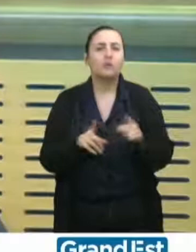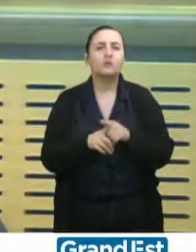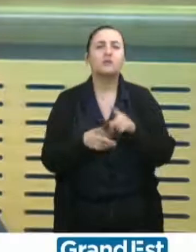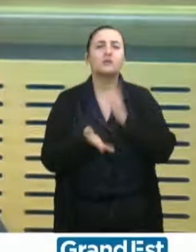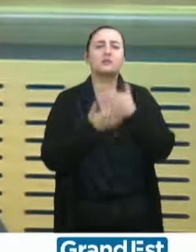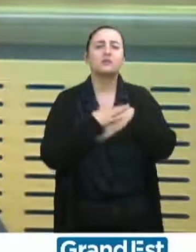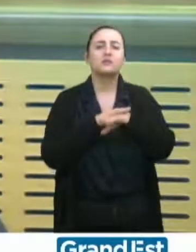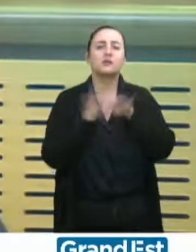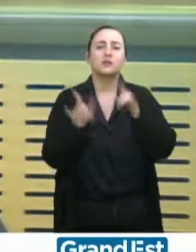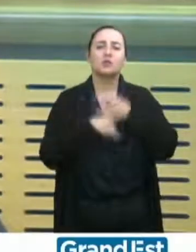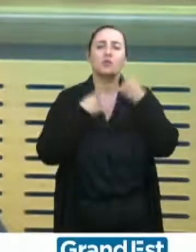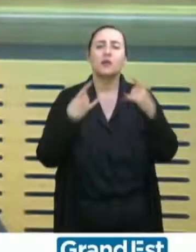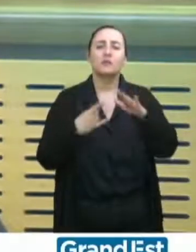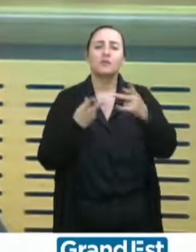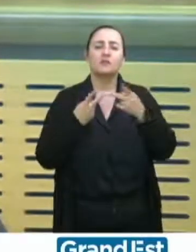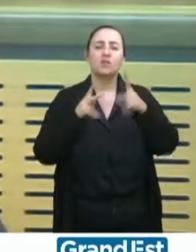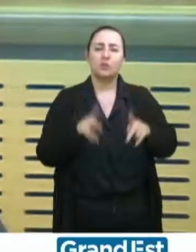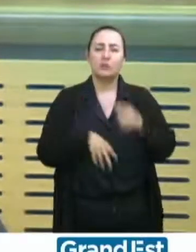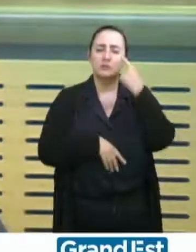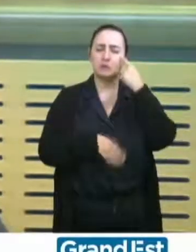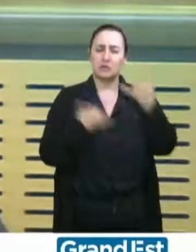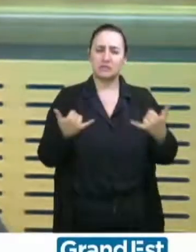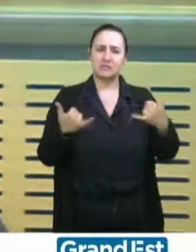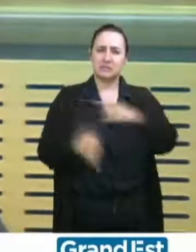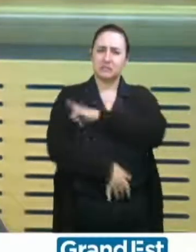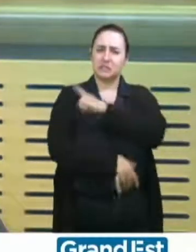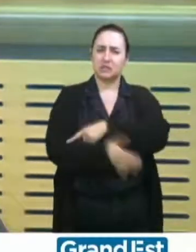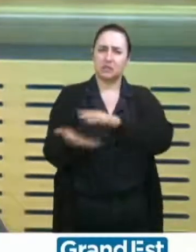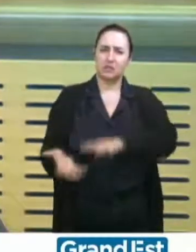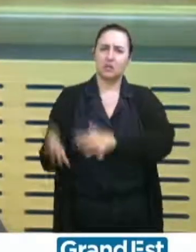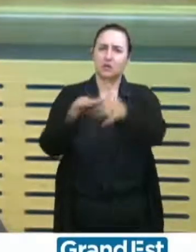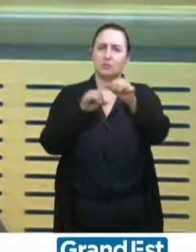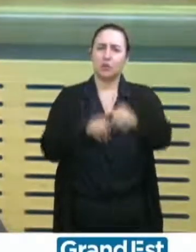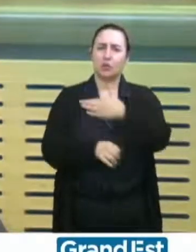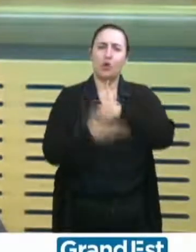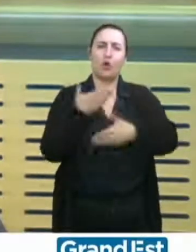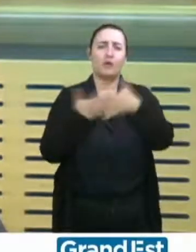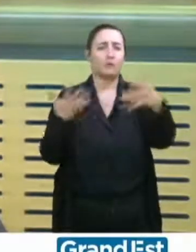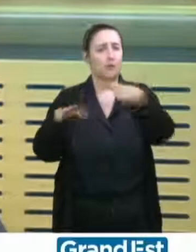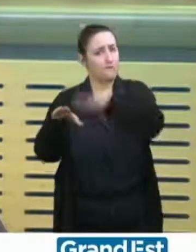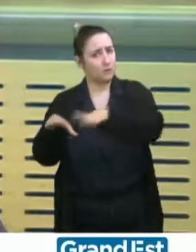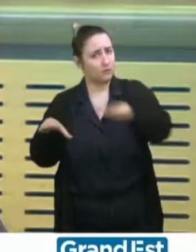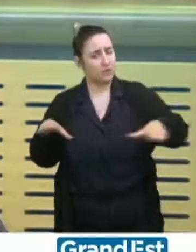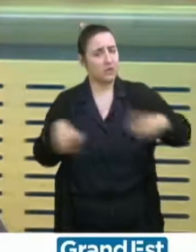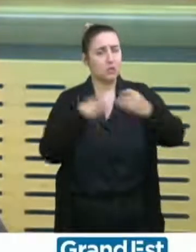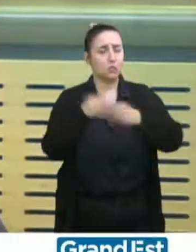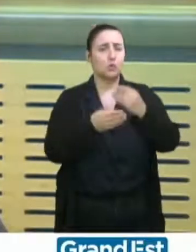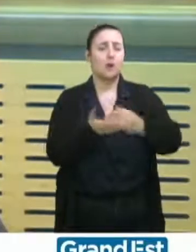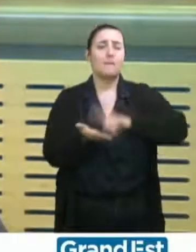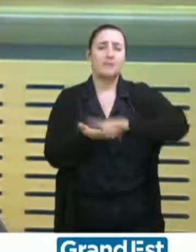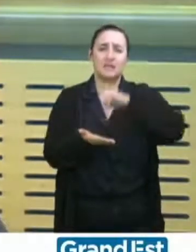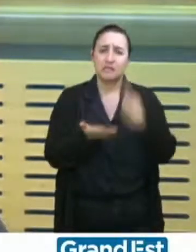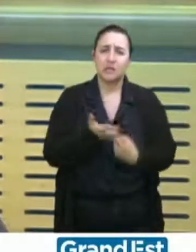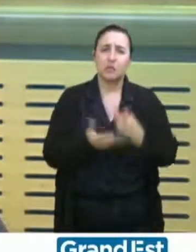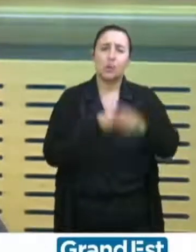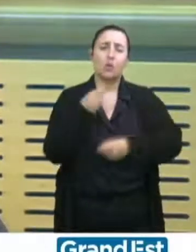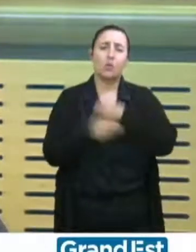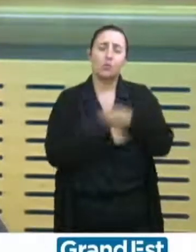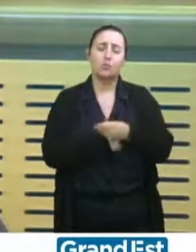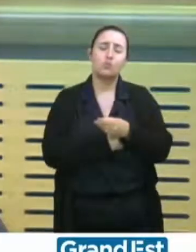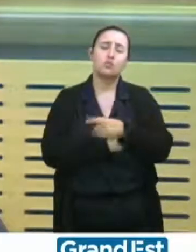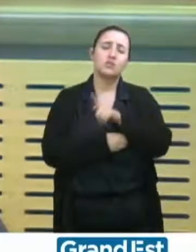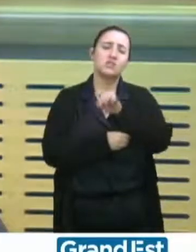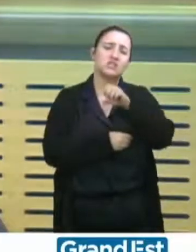croire en l'avenir énergétique de la région avec du photovoltaïque de la méthanisation de la géothermie et du